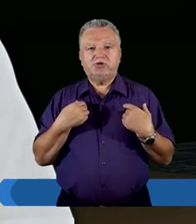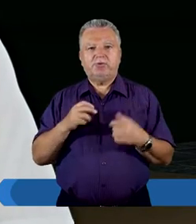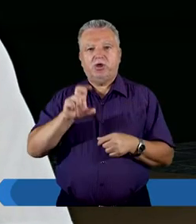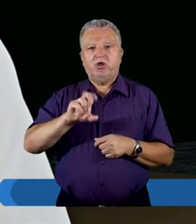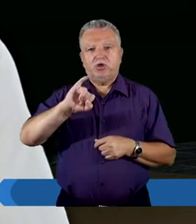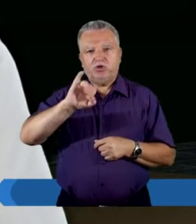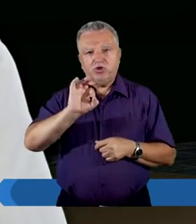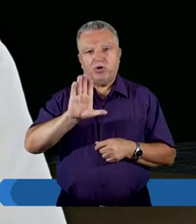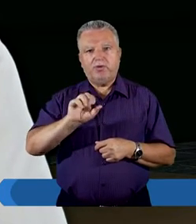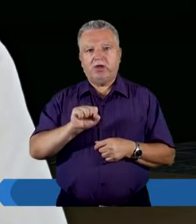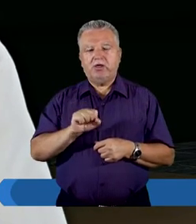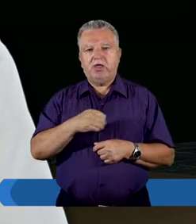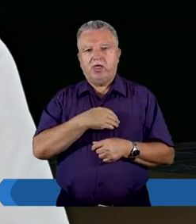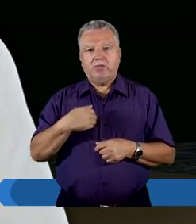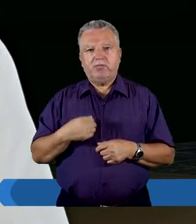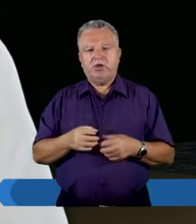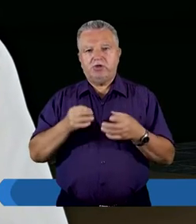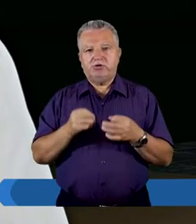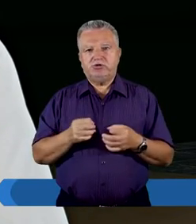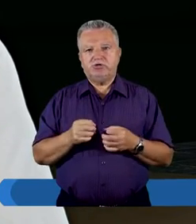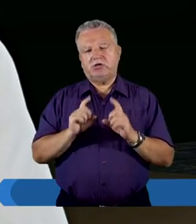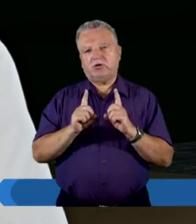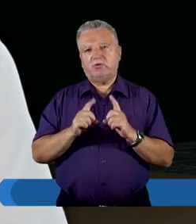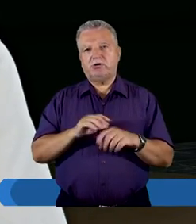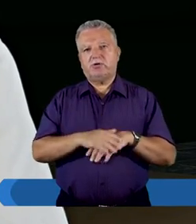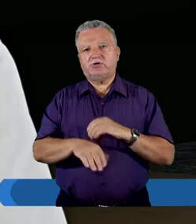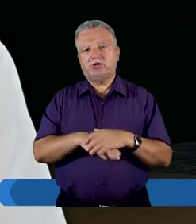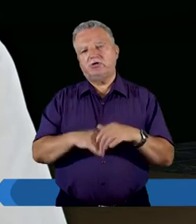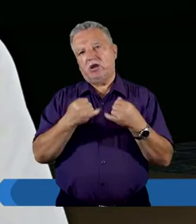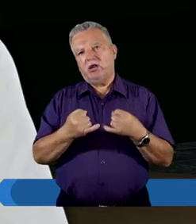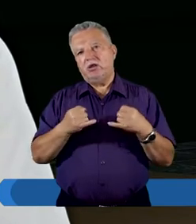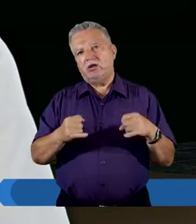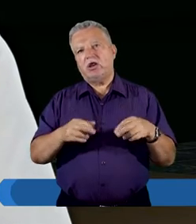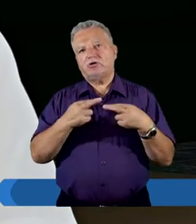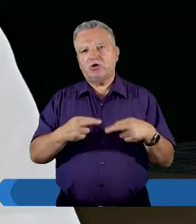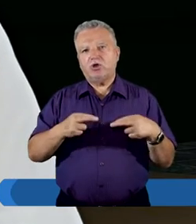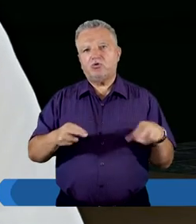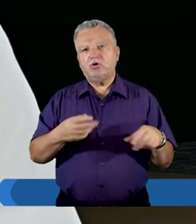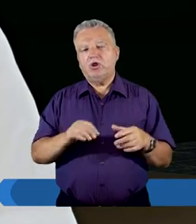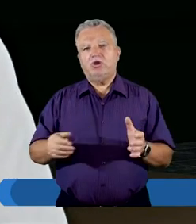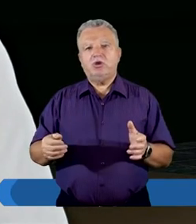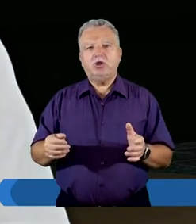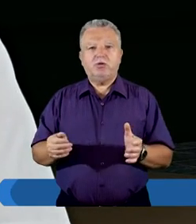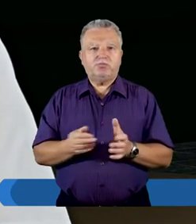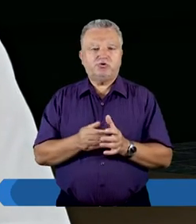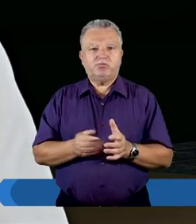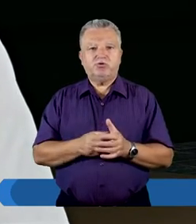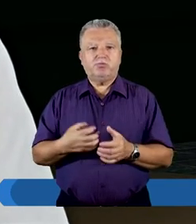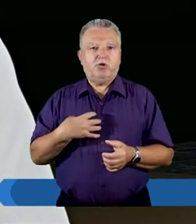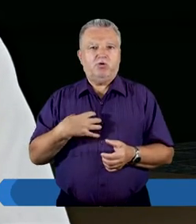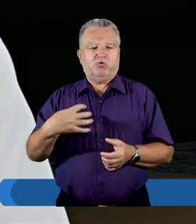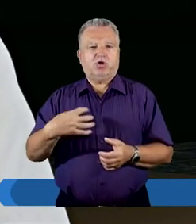dzisiaj postrzegamy szczęście bardziej różnorodnie. Niekoniecznie potrzebujemy bogactwa,